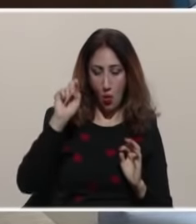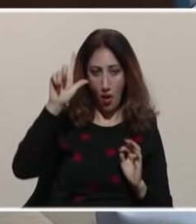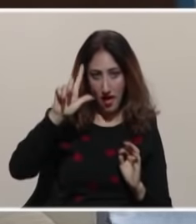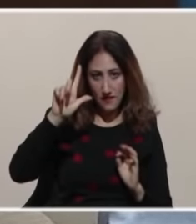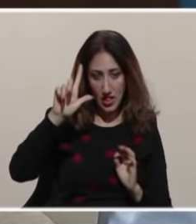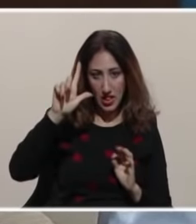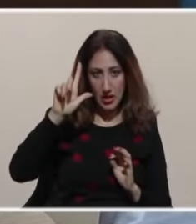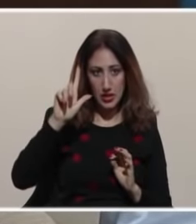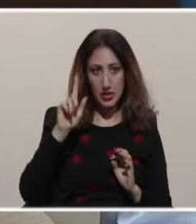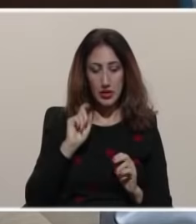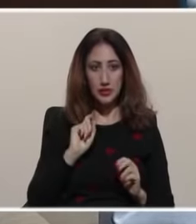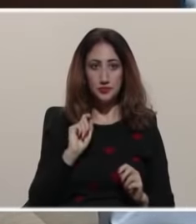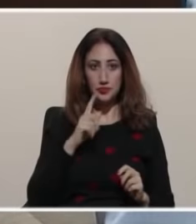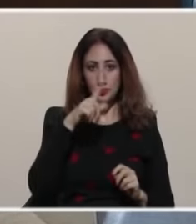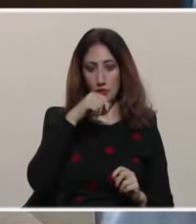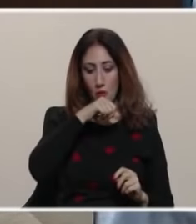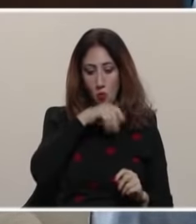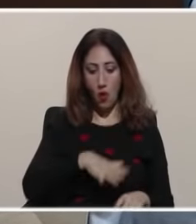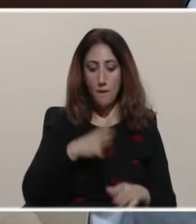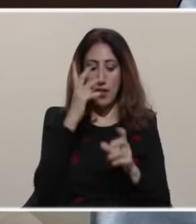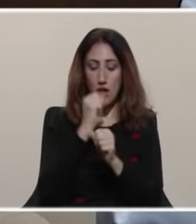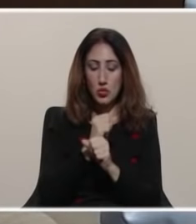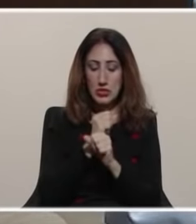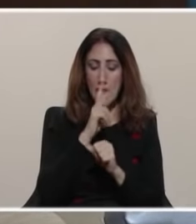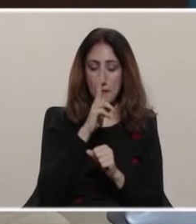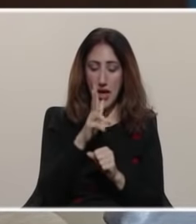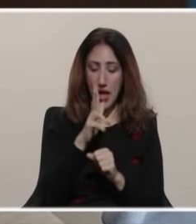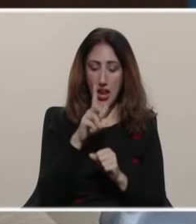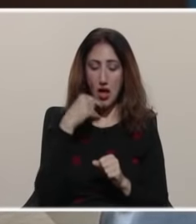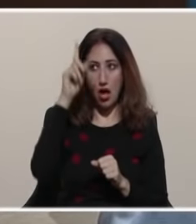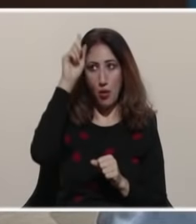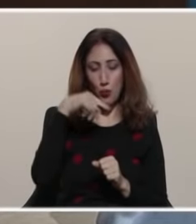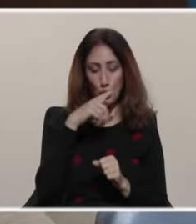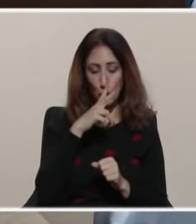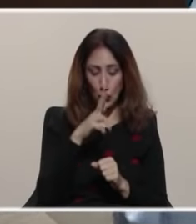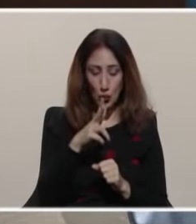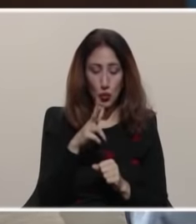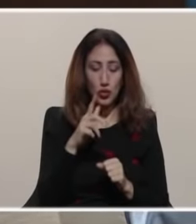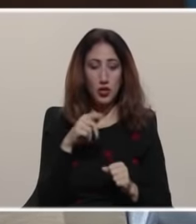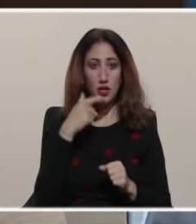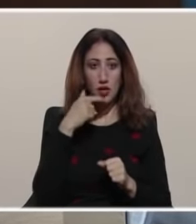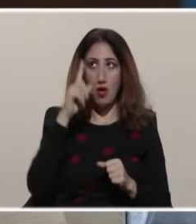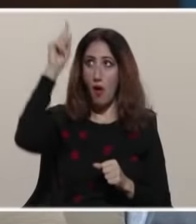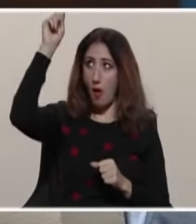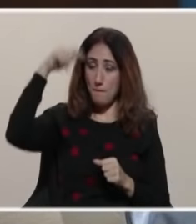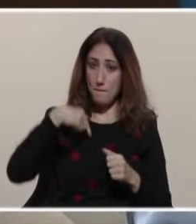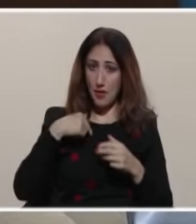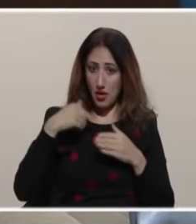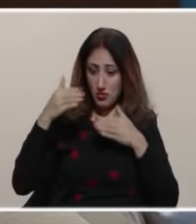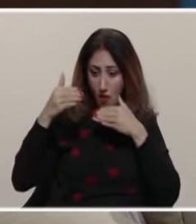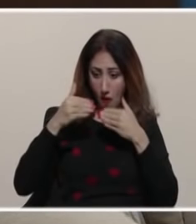في الصحيح أن النبي صلى الله عليه وسلم قال يقول الله عز وجل ما تقرب عبدي إلي